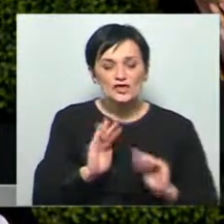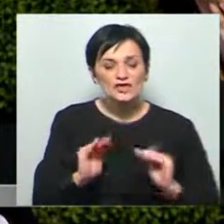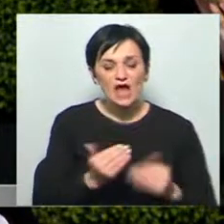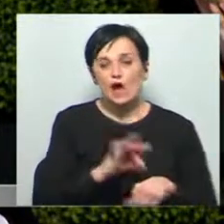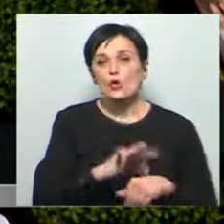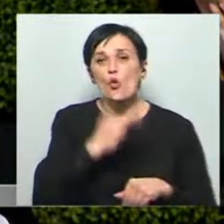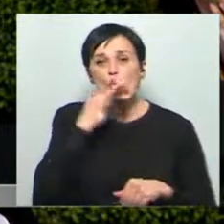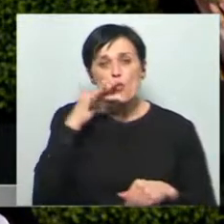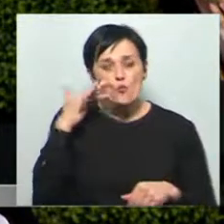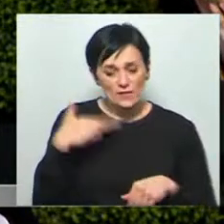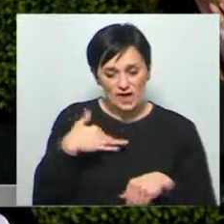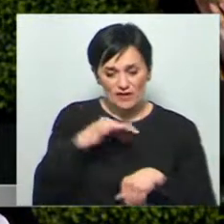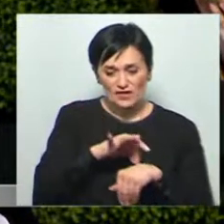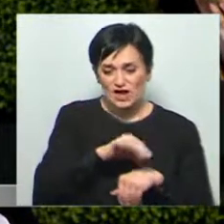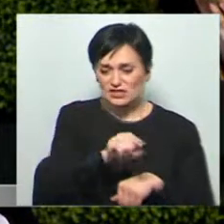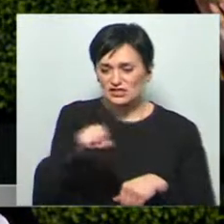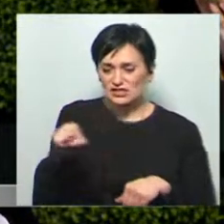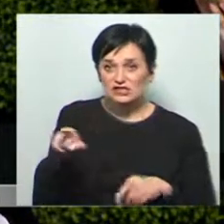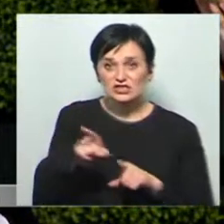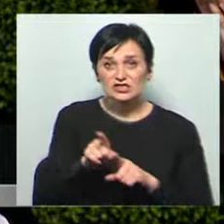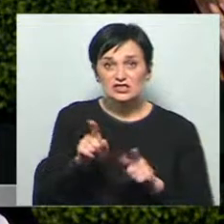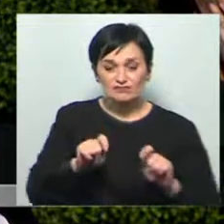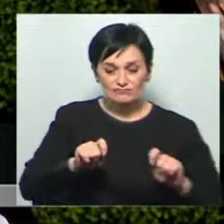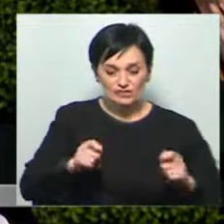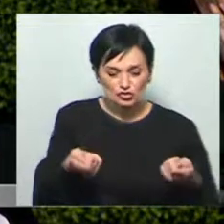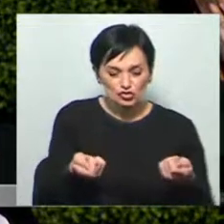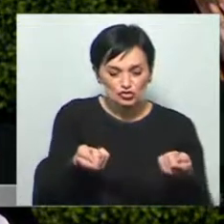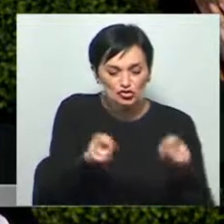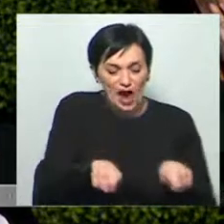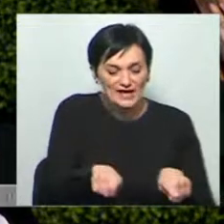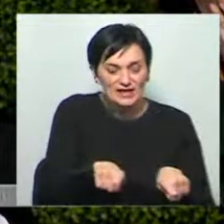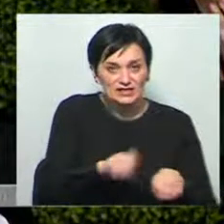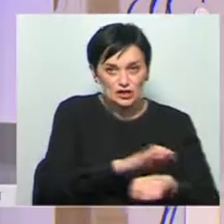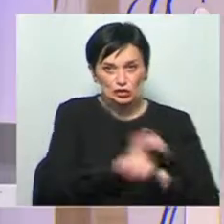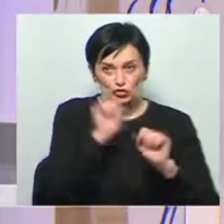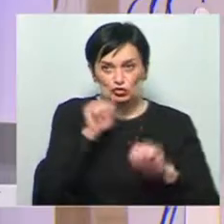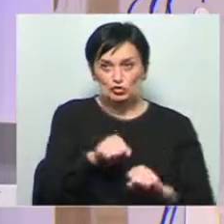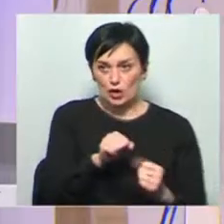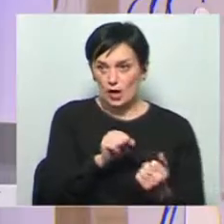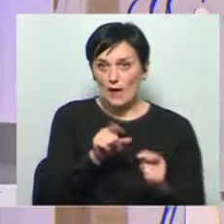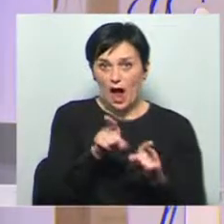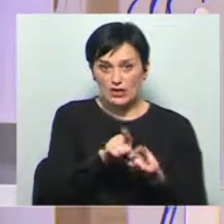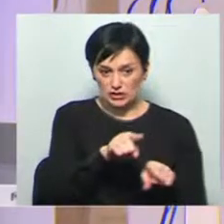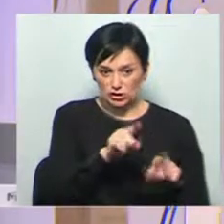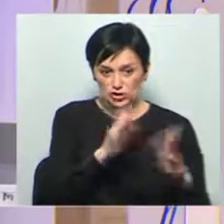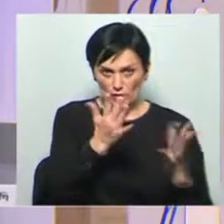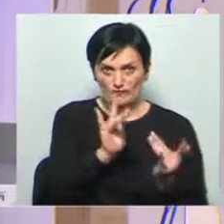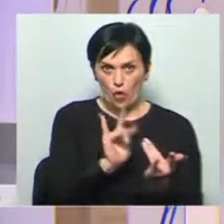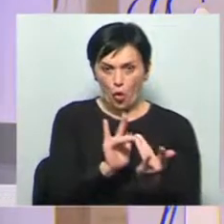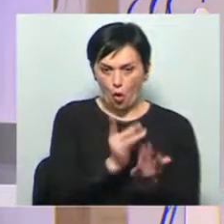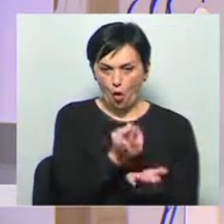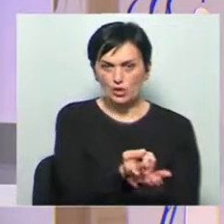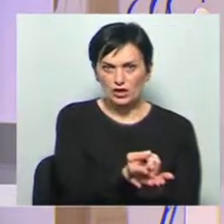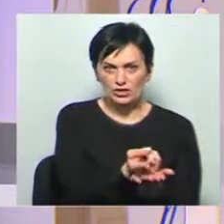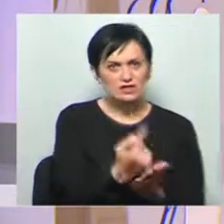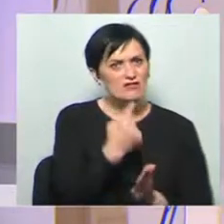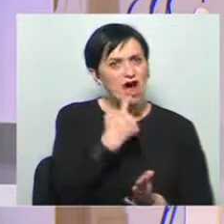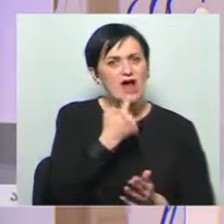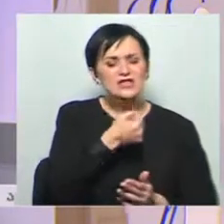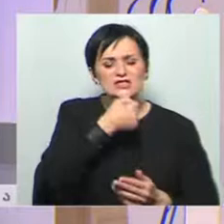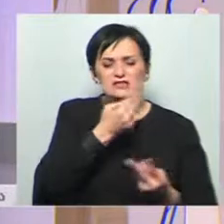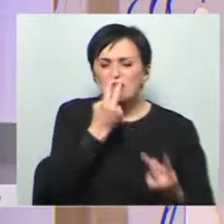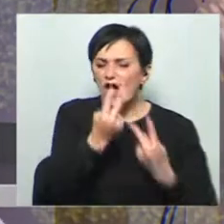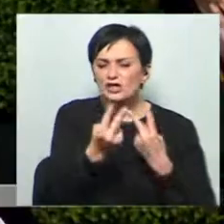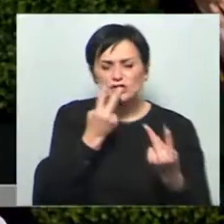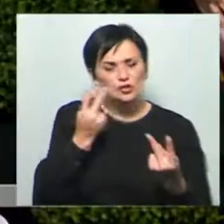უმრავლესი პაციენტი ჩვენ შემთხვევაში საქართველოში სწორედ ჩაკეტილი სახსრით არის. და შეიძლება ლოგის მიეჯაჭოს ასეთი შემთხვევაში. ასაკის მიუხედავად. კი,